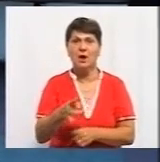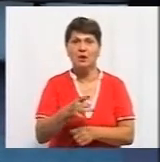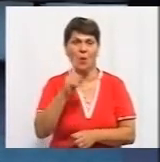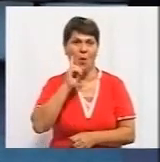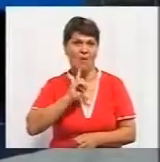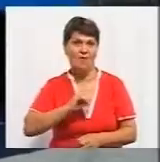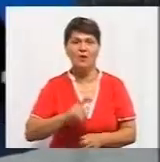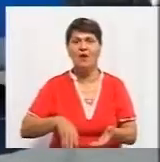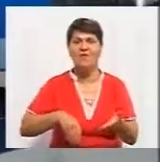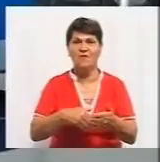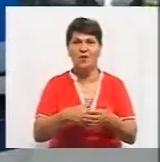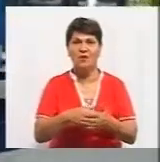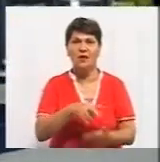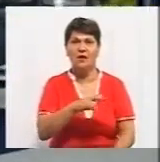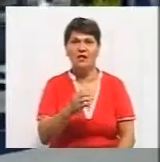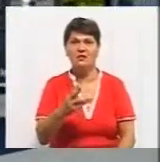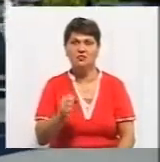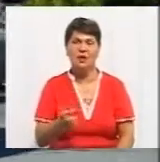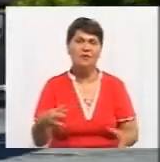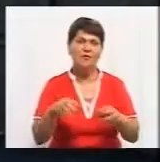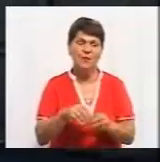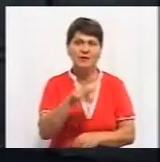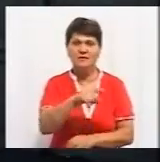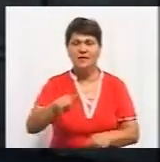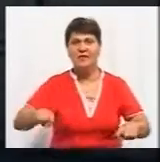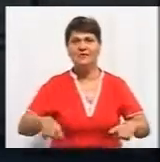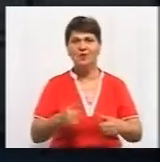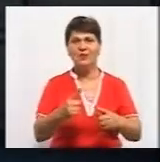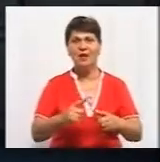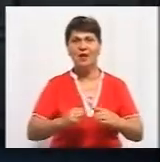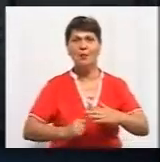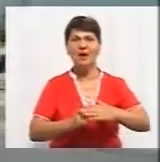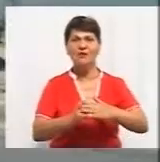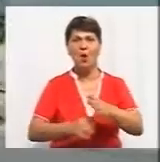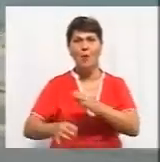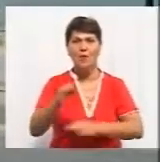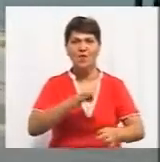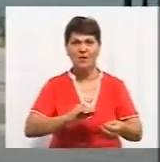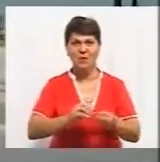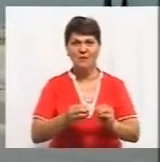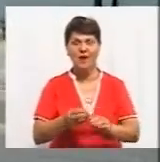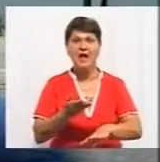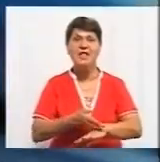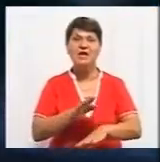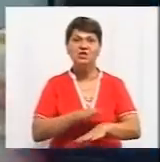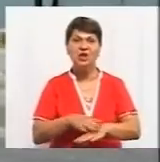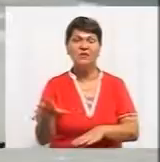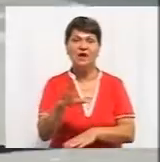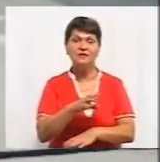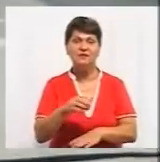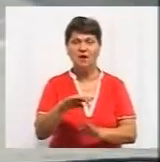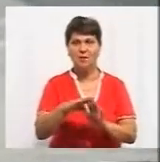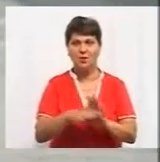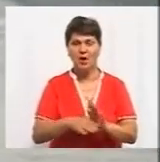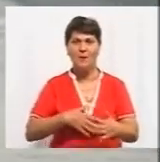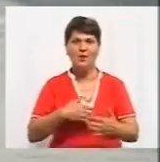комфортнішим, каже волонтерка Лілія Дешкант, разом із мешканцями створили платформу, де можна було обговорювати проблеми на Тяжилові. Усе це в рамках